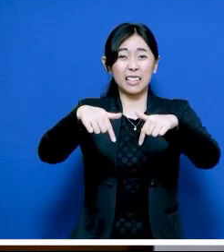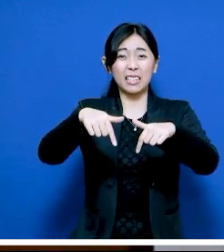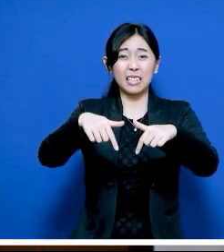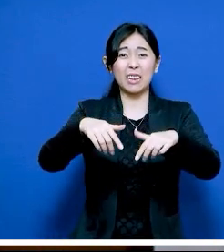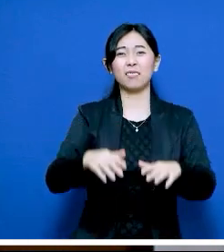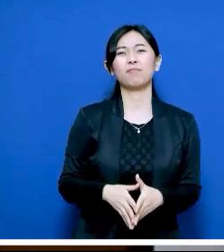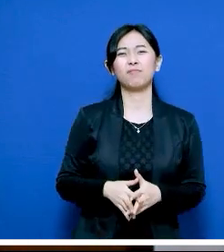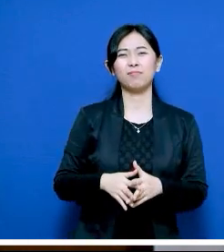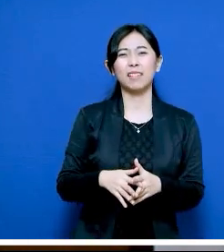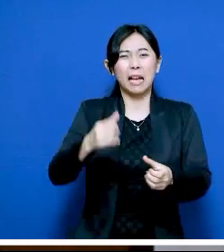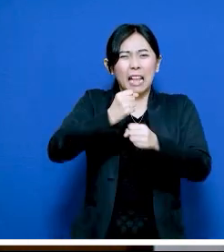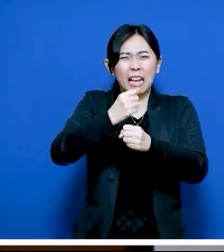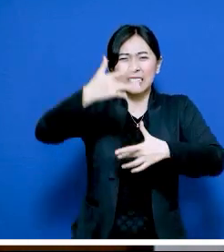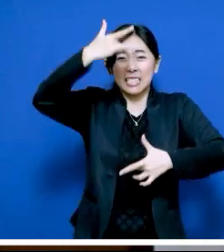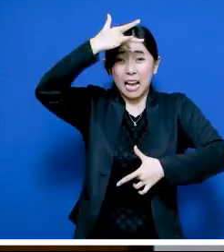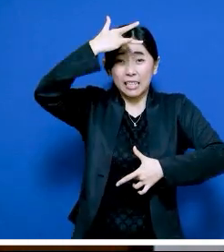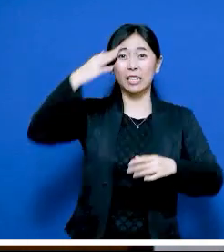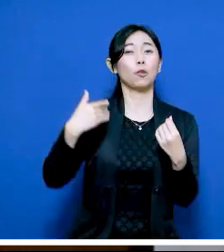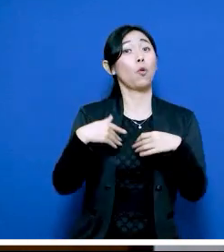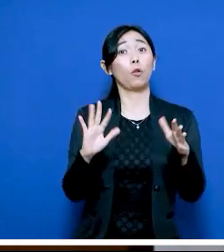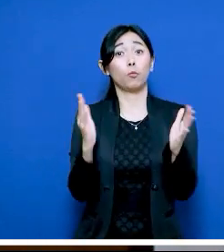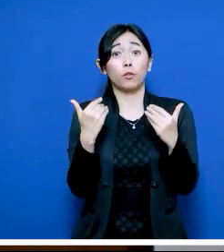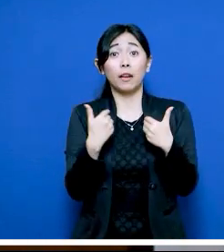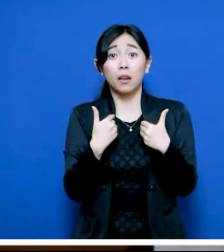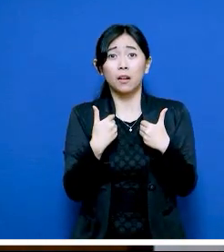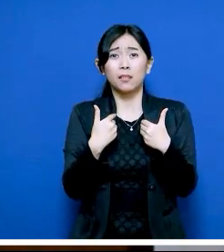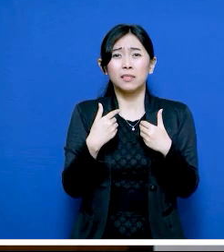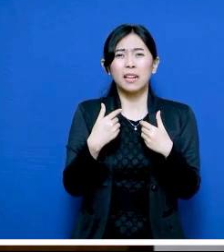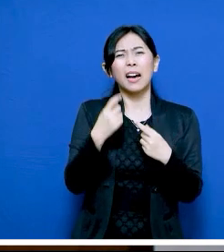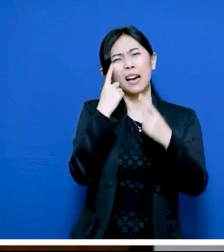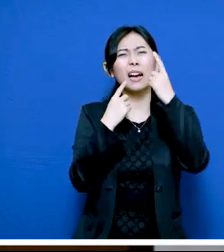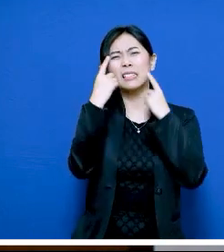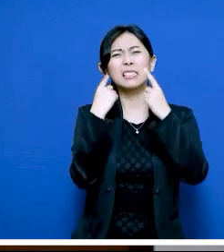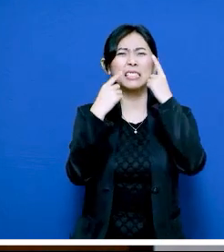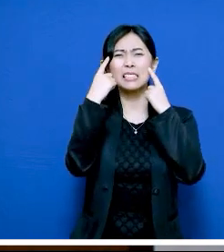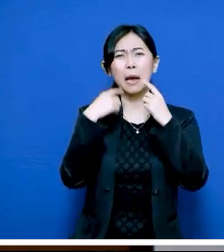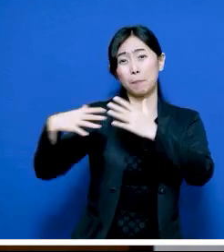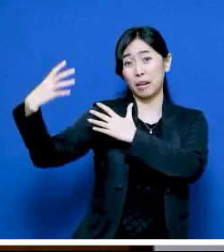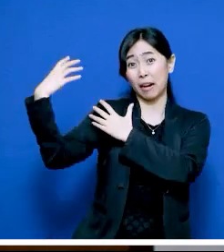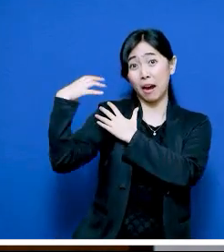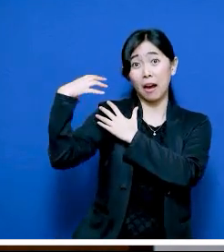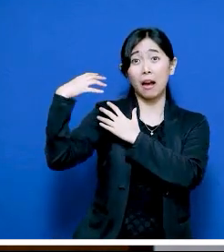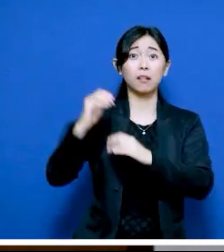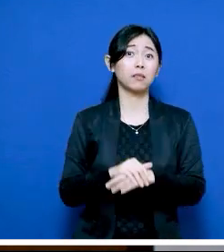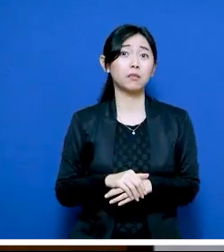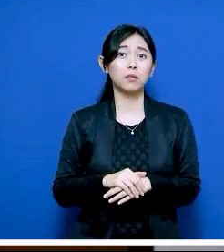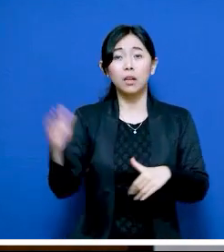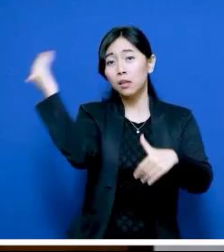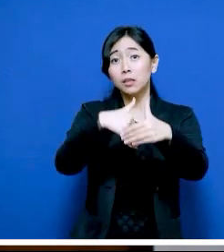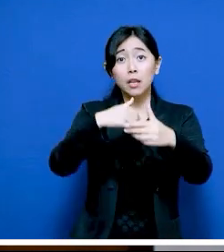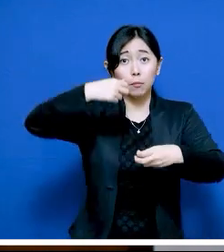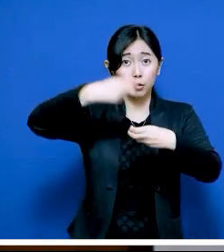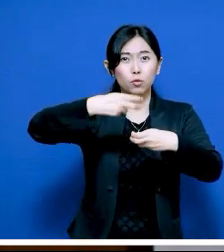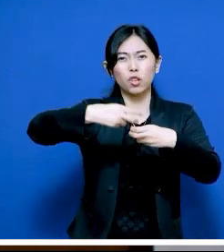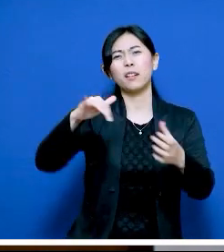meskipun dia juga merasakan kepedihan dan berat. Dan dalam